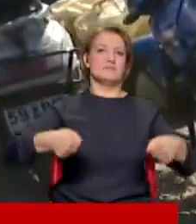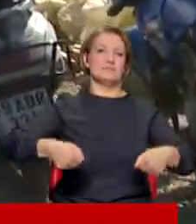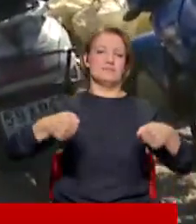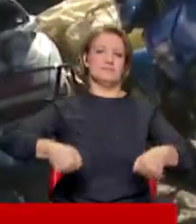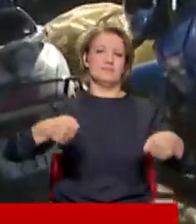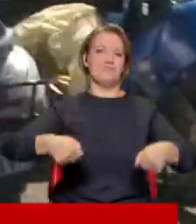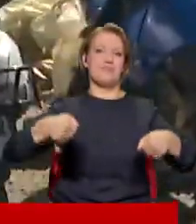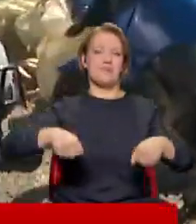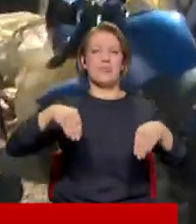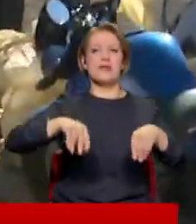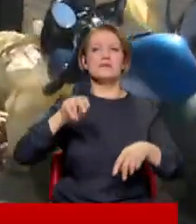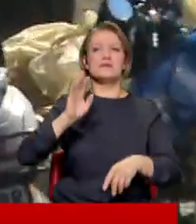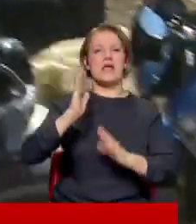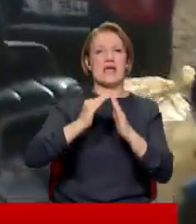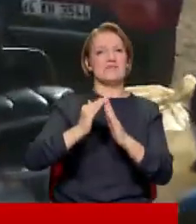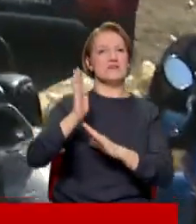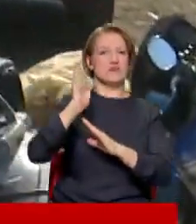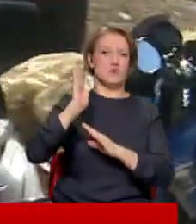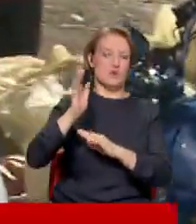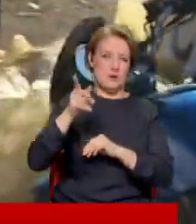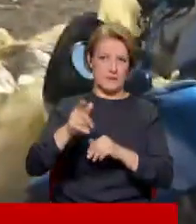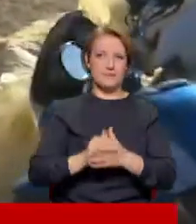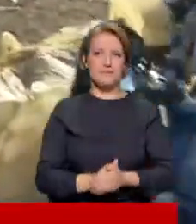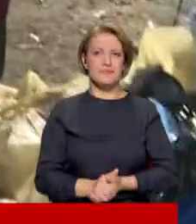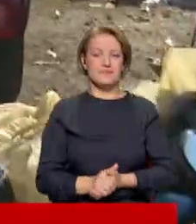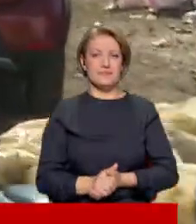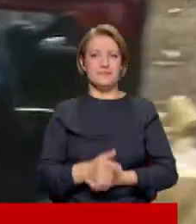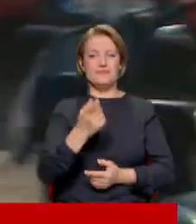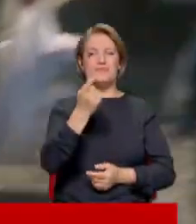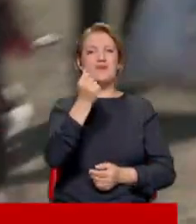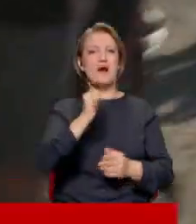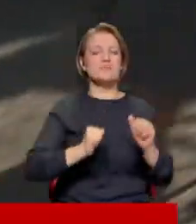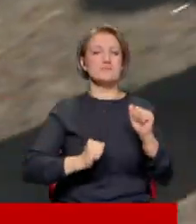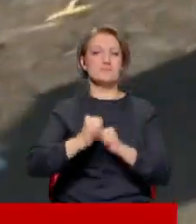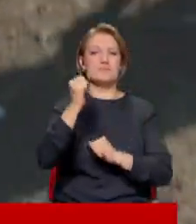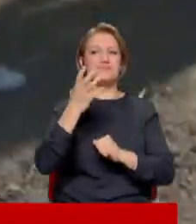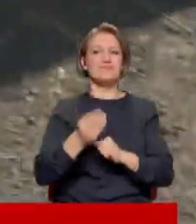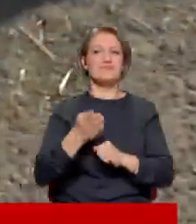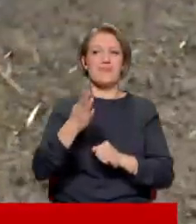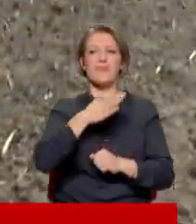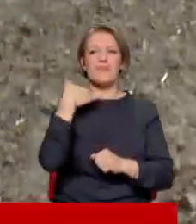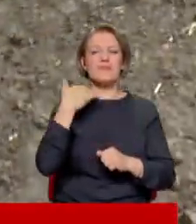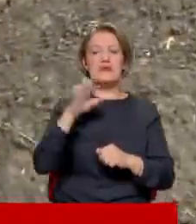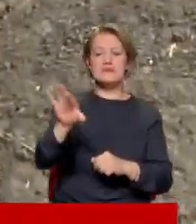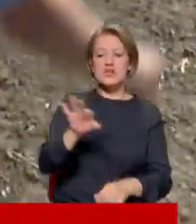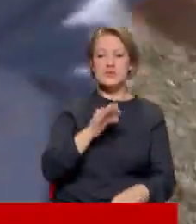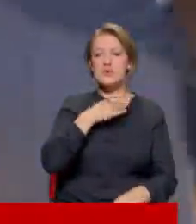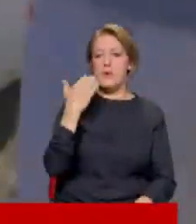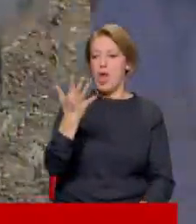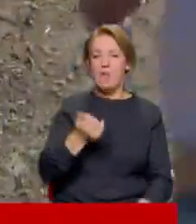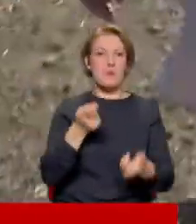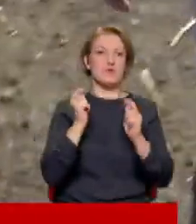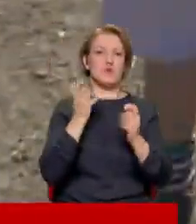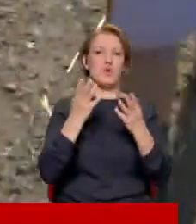burada poşetlere koyarak evlerinin yolunu tutuyorlar. Fiyatlar çıkınca tabii ki kurban seçmek, kurban almak